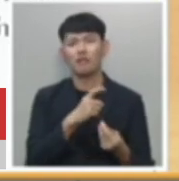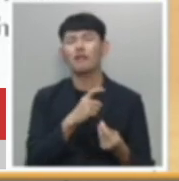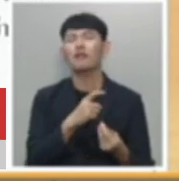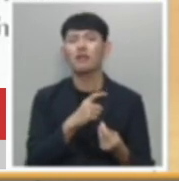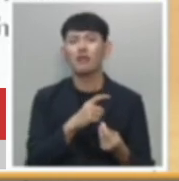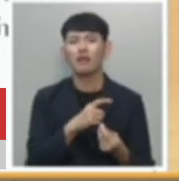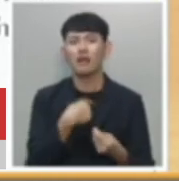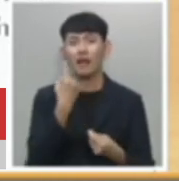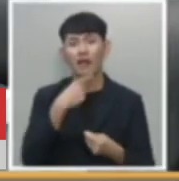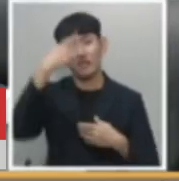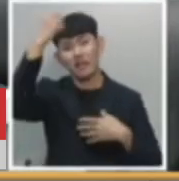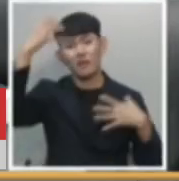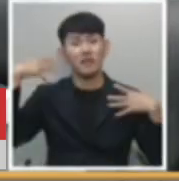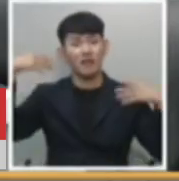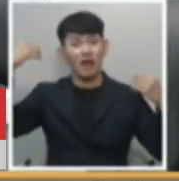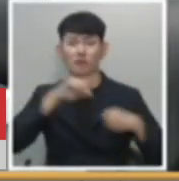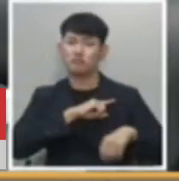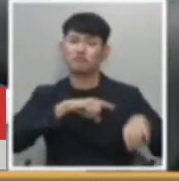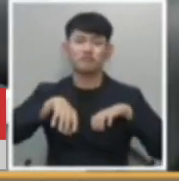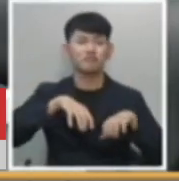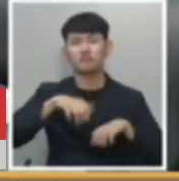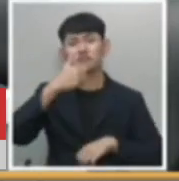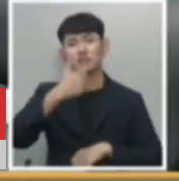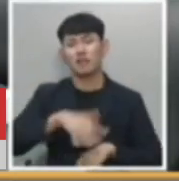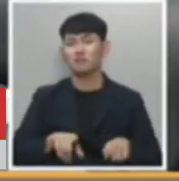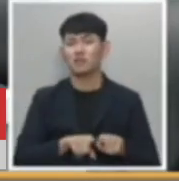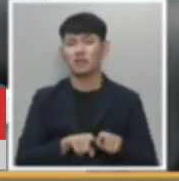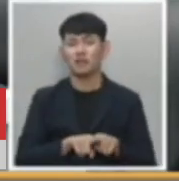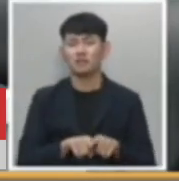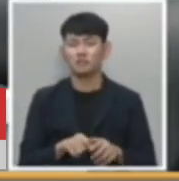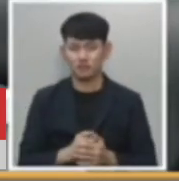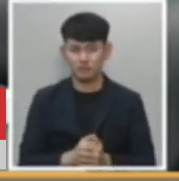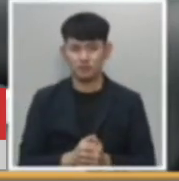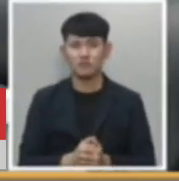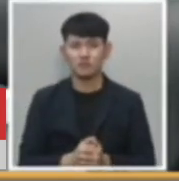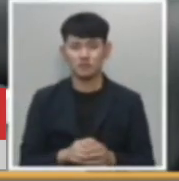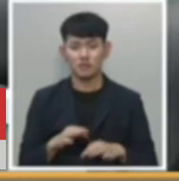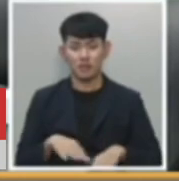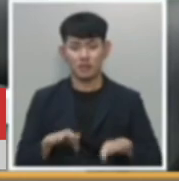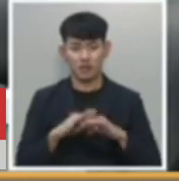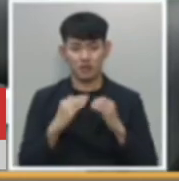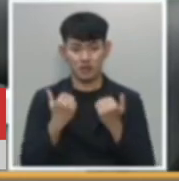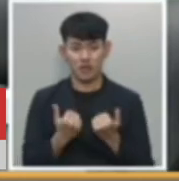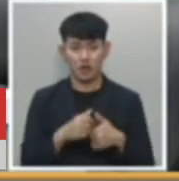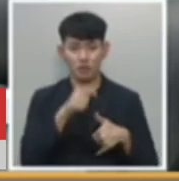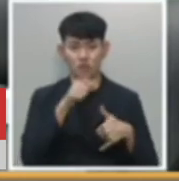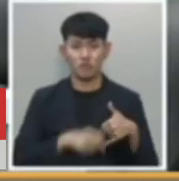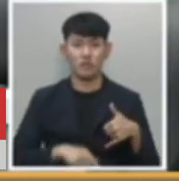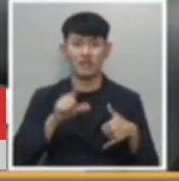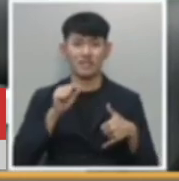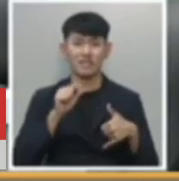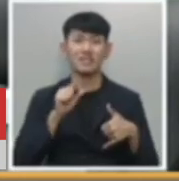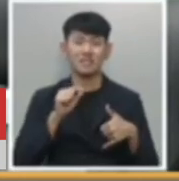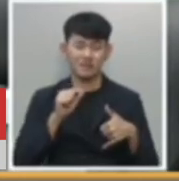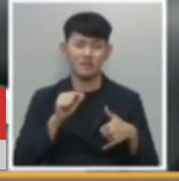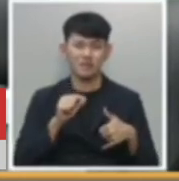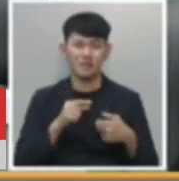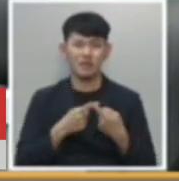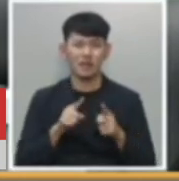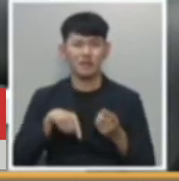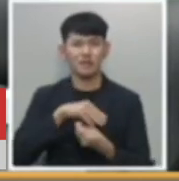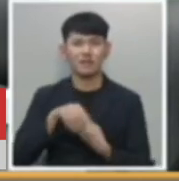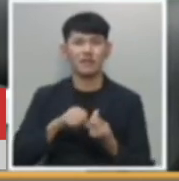ให้เทวดามาบริหารก็ไม่ได้นะครับฉะนั้นในที่รับจัดสรรทุกวันนี้คือ20บาทในภาวะเศรษฐกิจทุก